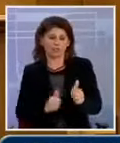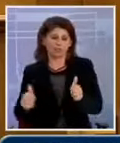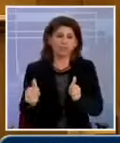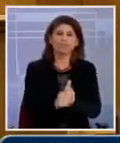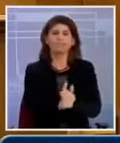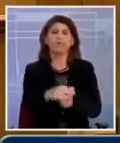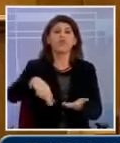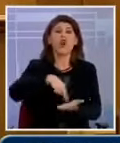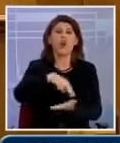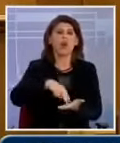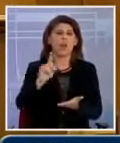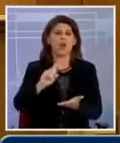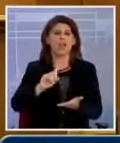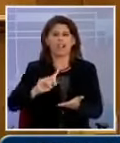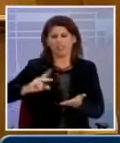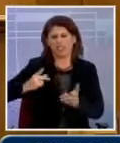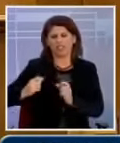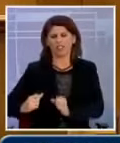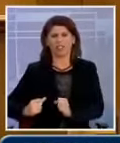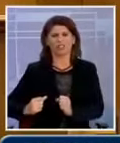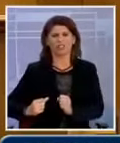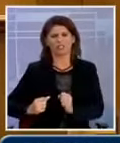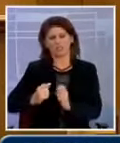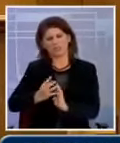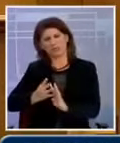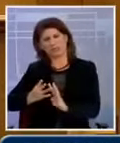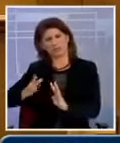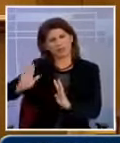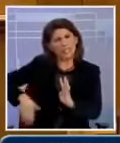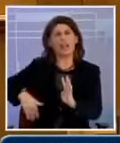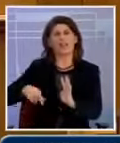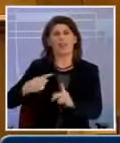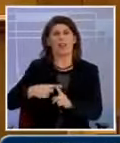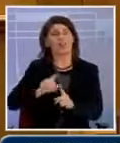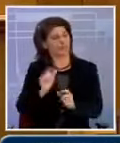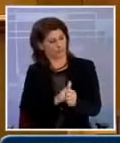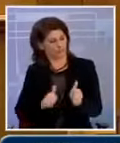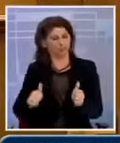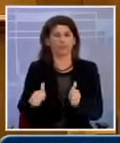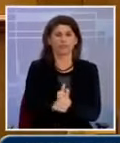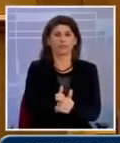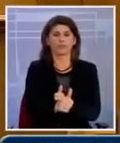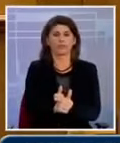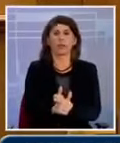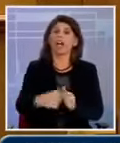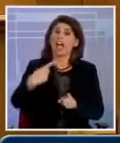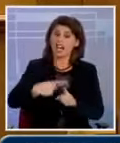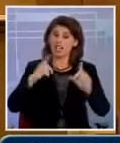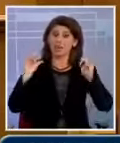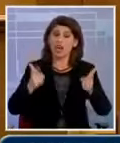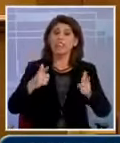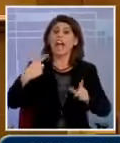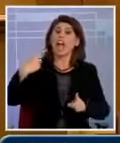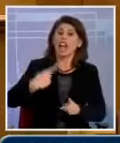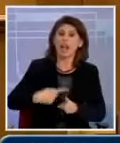κομπάρσος, σε μια διαπραγμάτευση που επιτέλους ξεκίνησε, η ελληνική δημοκρατία, η